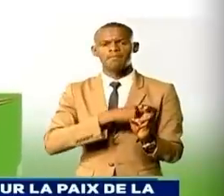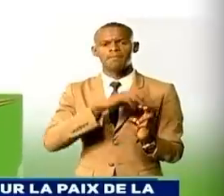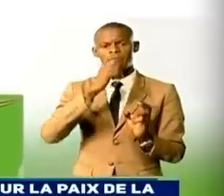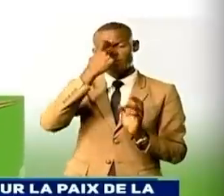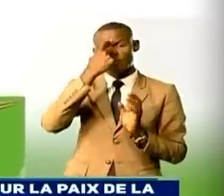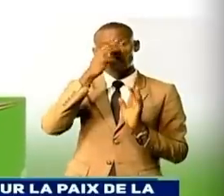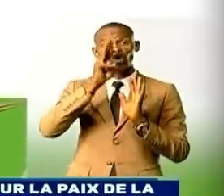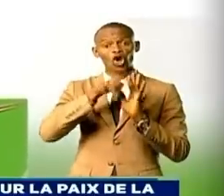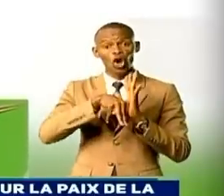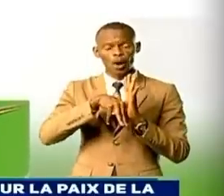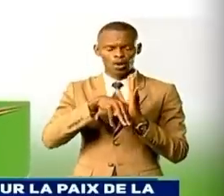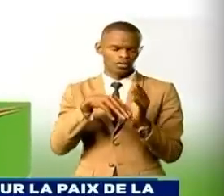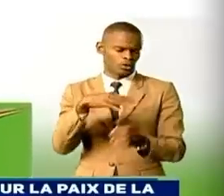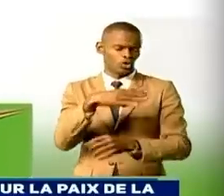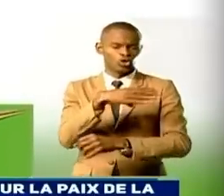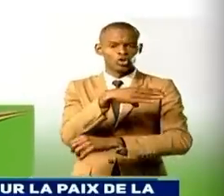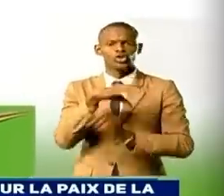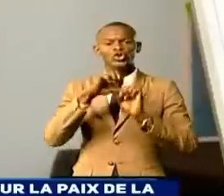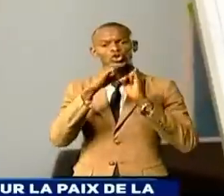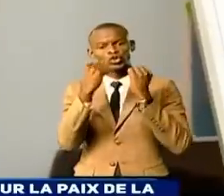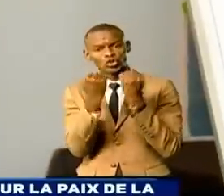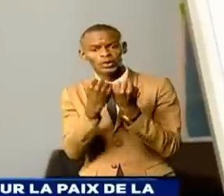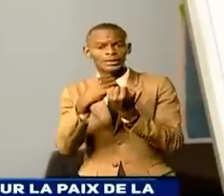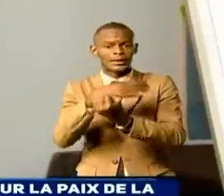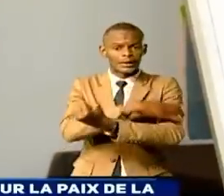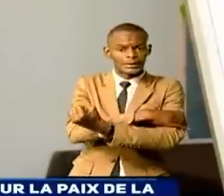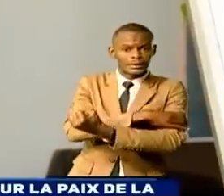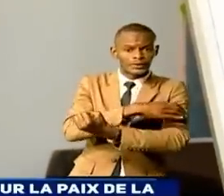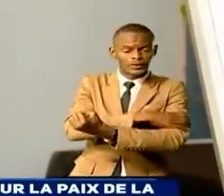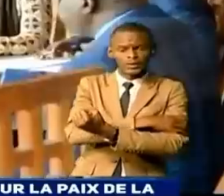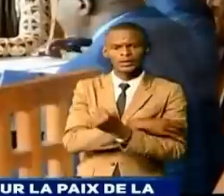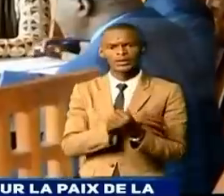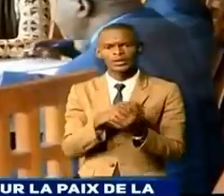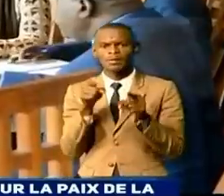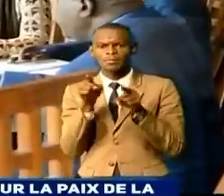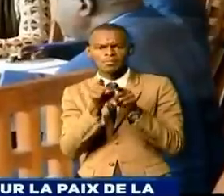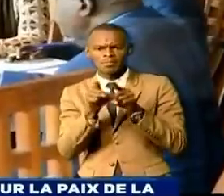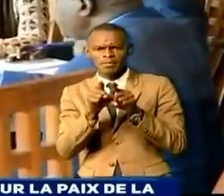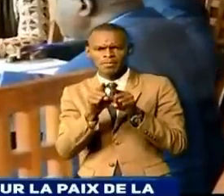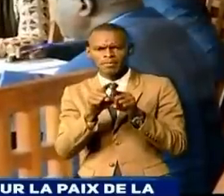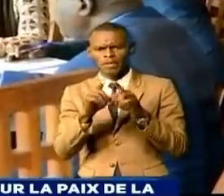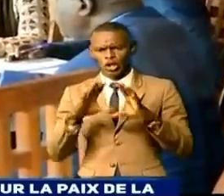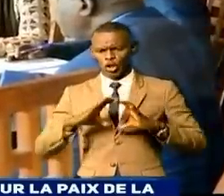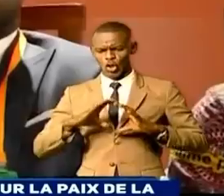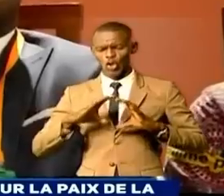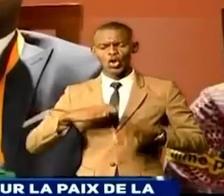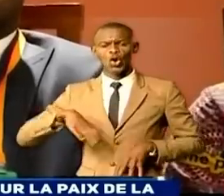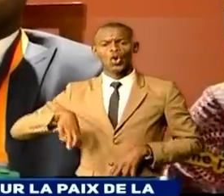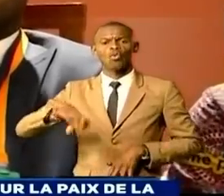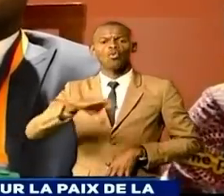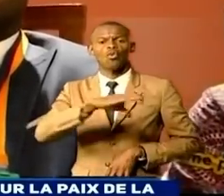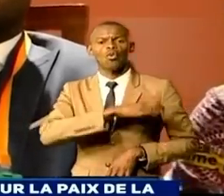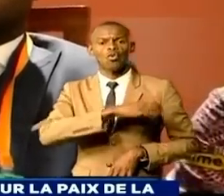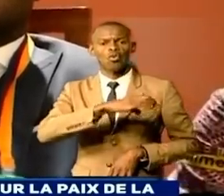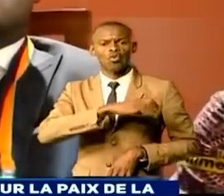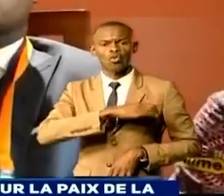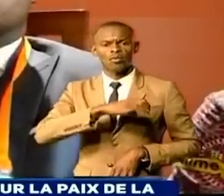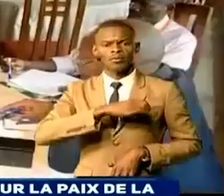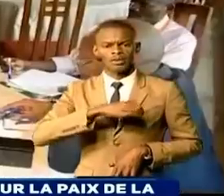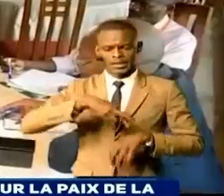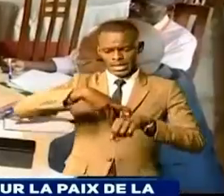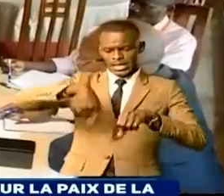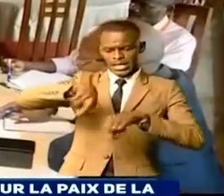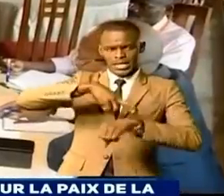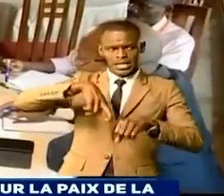le renforcement du plan d'action de la CIRGL, la vulgarisation du manuel d'éducation à la paix et le financement des projets et